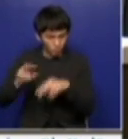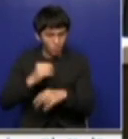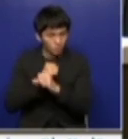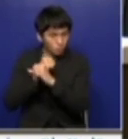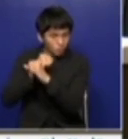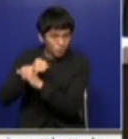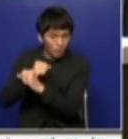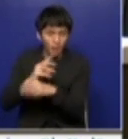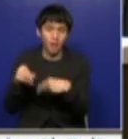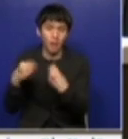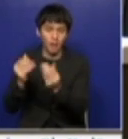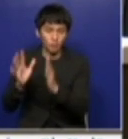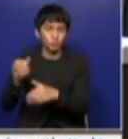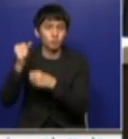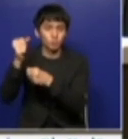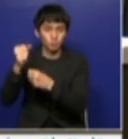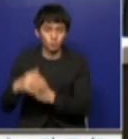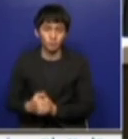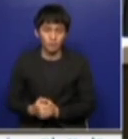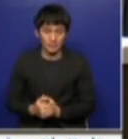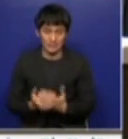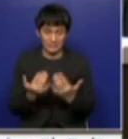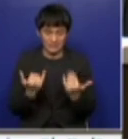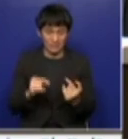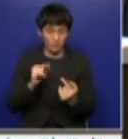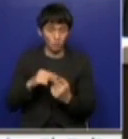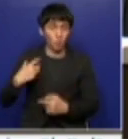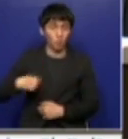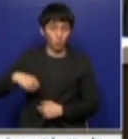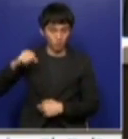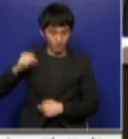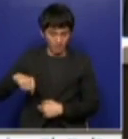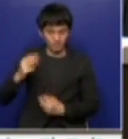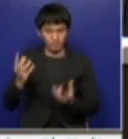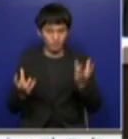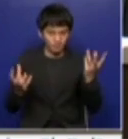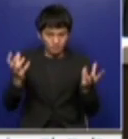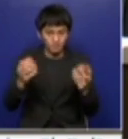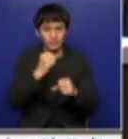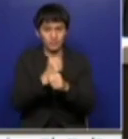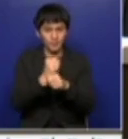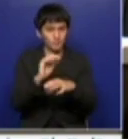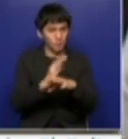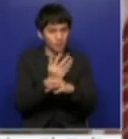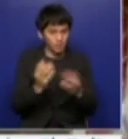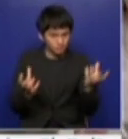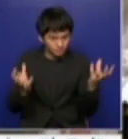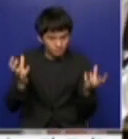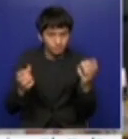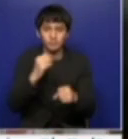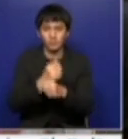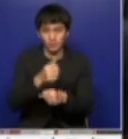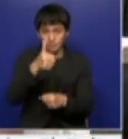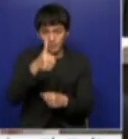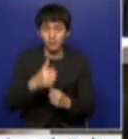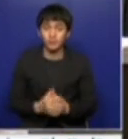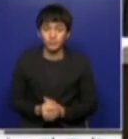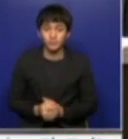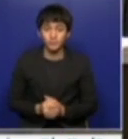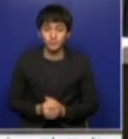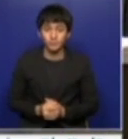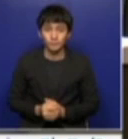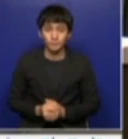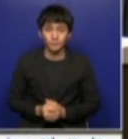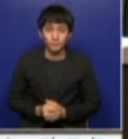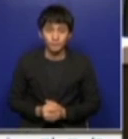การทำหน้าที่ของฝ่ายนิติบัญญัติเราจะได้เป็นการถ่วงดุลกลางแจ้งและฝ่ายบริหารได้ทำนายนี้ก็ลบข้อ